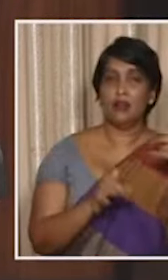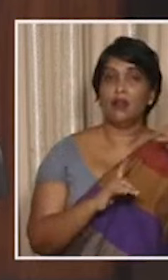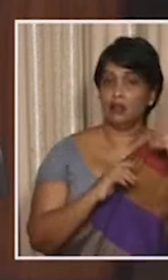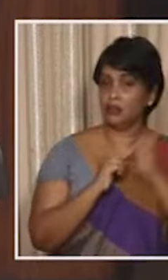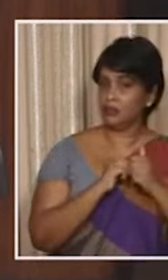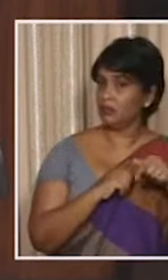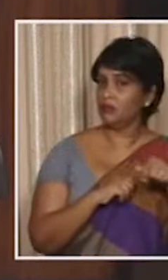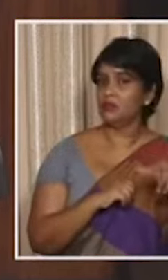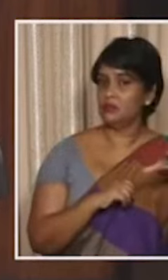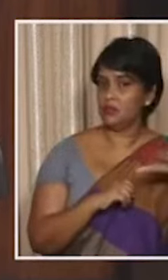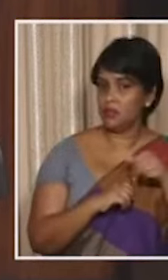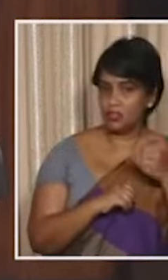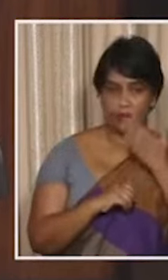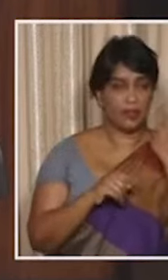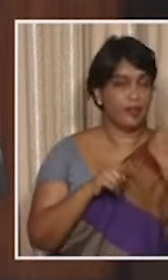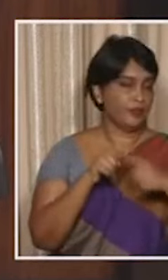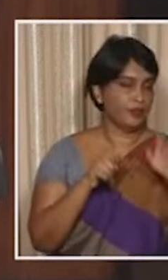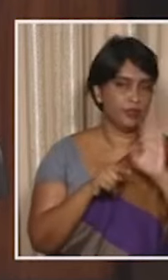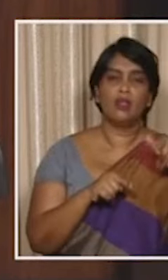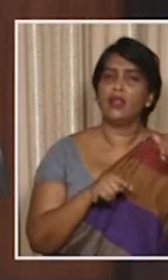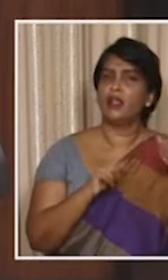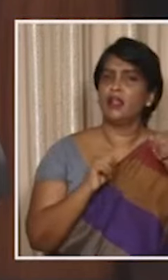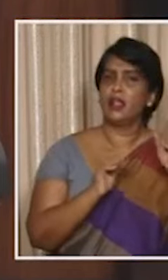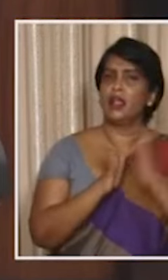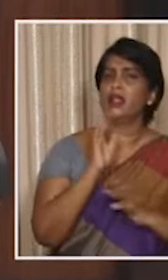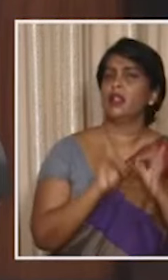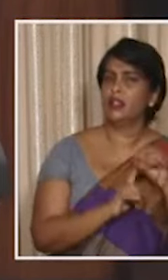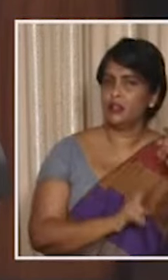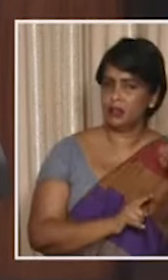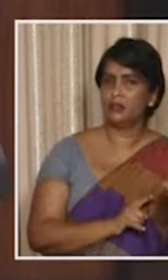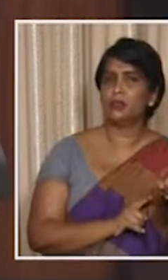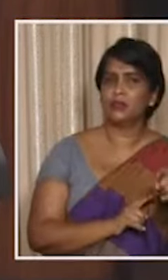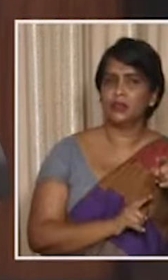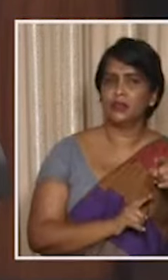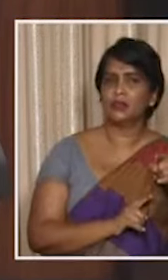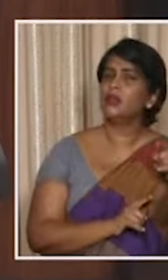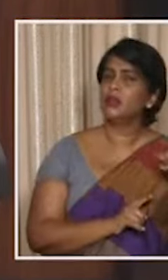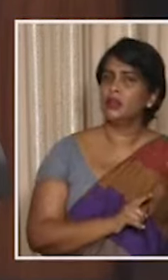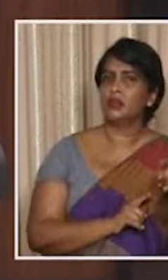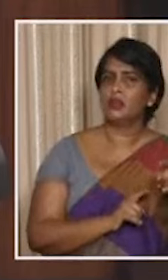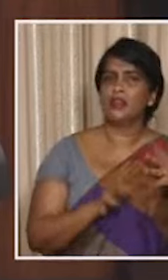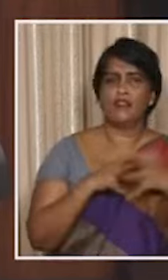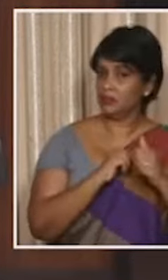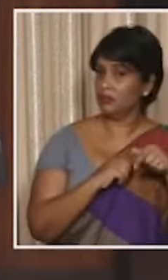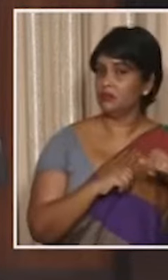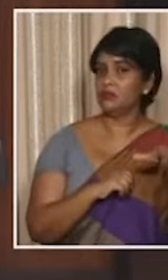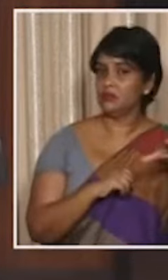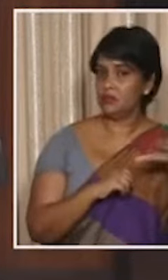மட்டும் இல்லை. ஏன் அமைச்சர் அவர்களே, இந்த காயங்கேணி பாகரையிலே